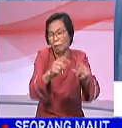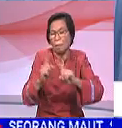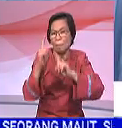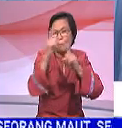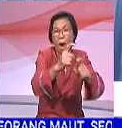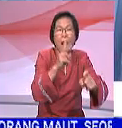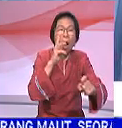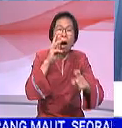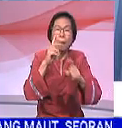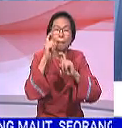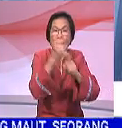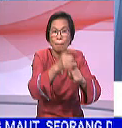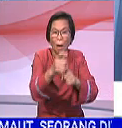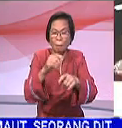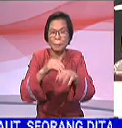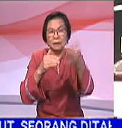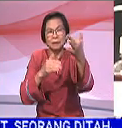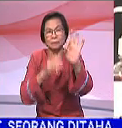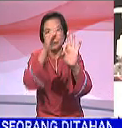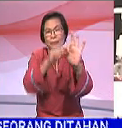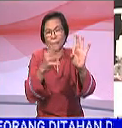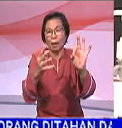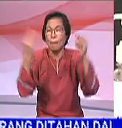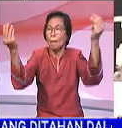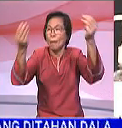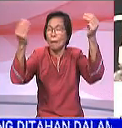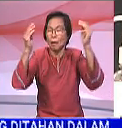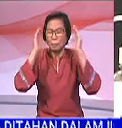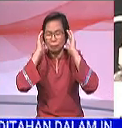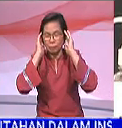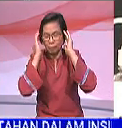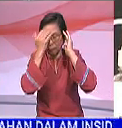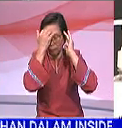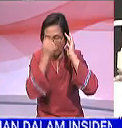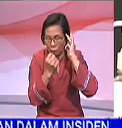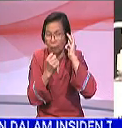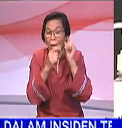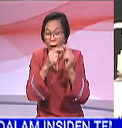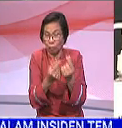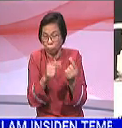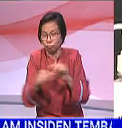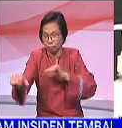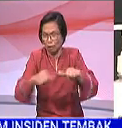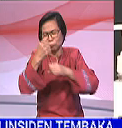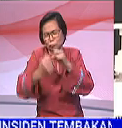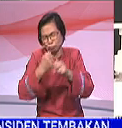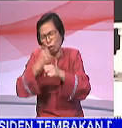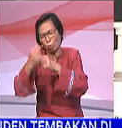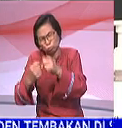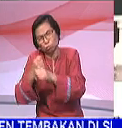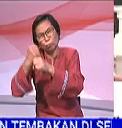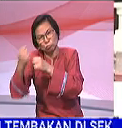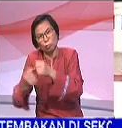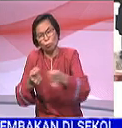hadiah pada 19april ini majelis tilawah dan menghafal al-qur'an ini merupakan activity tahunan